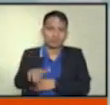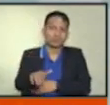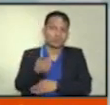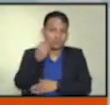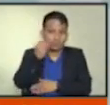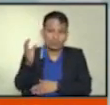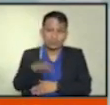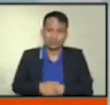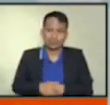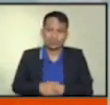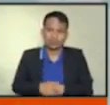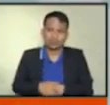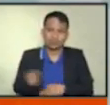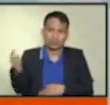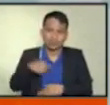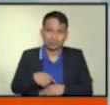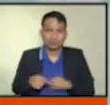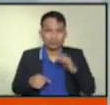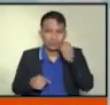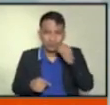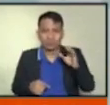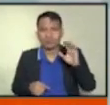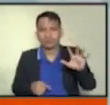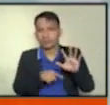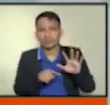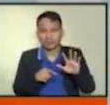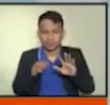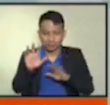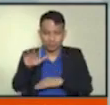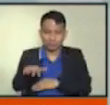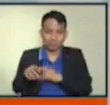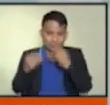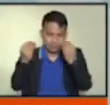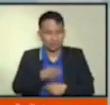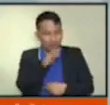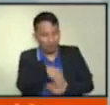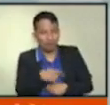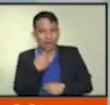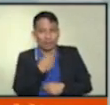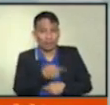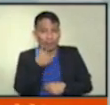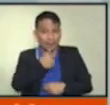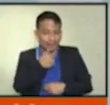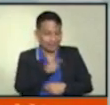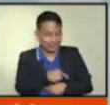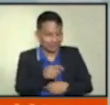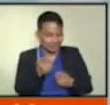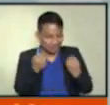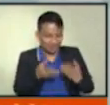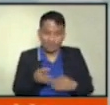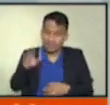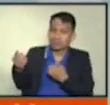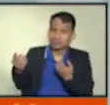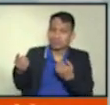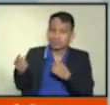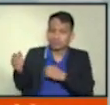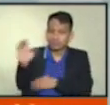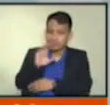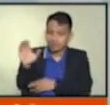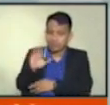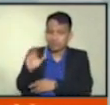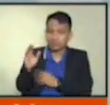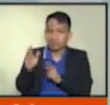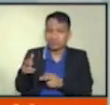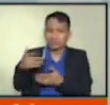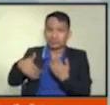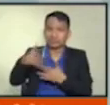hapon. Sinungaling ka. Mga 5 ka umuwi. Kaso, hindi ka nagpaalam sa akin. Dapat na bumili tayo ng handa natin sa Christmas. Kaya